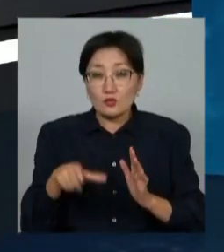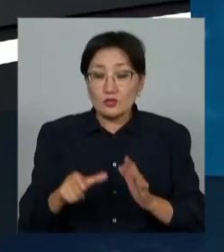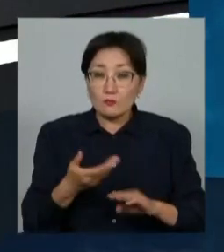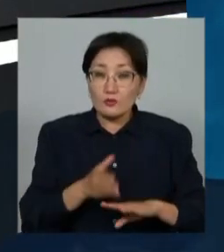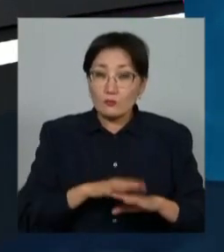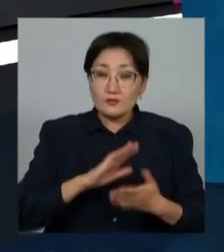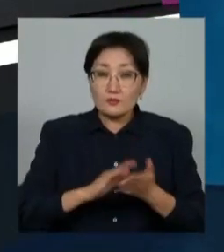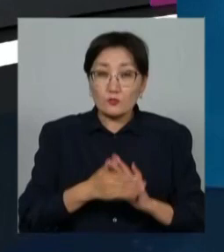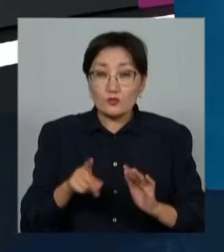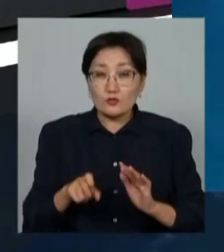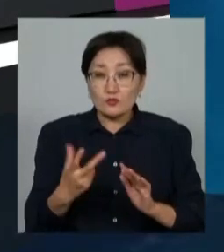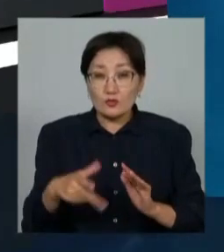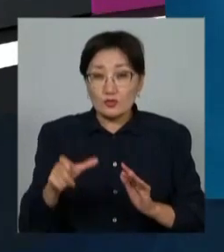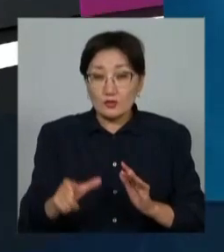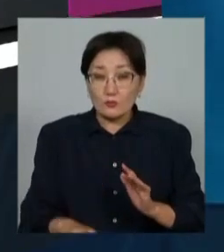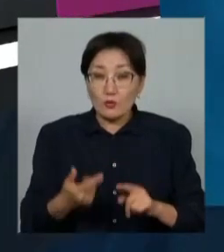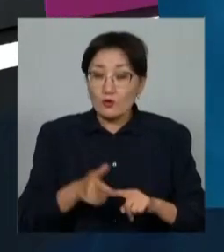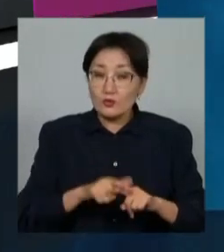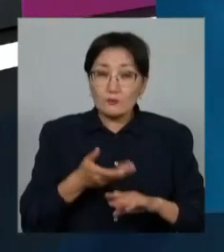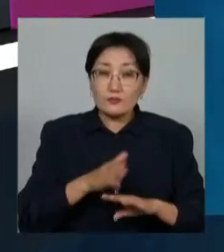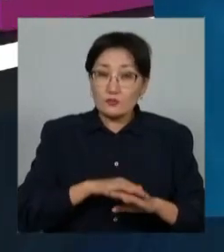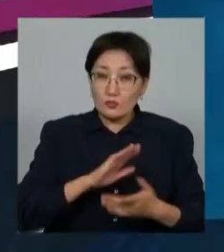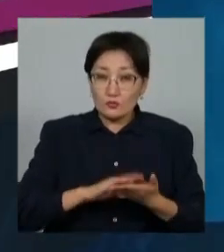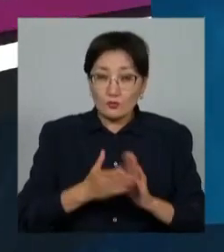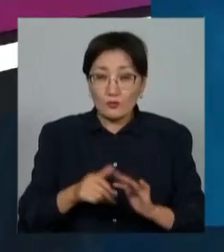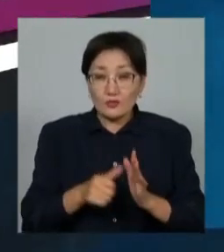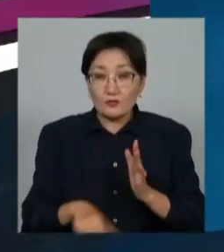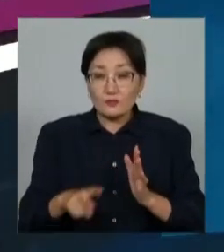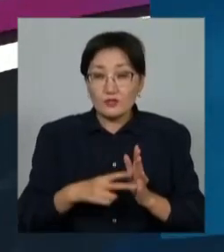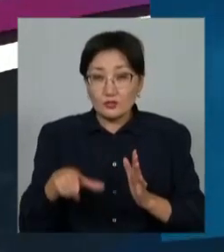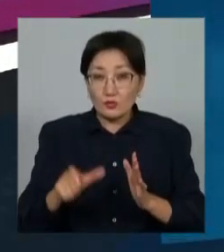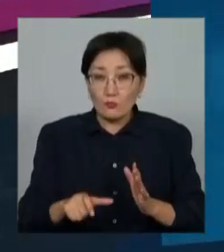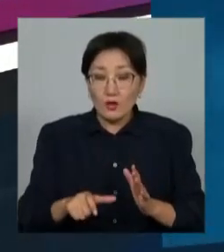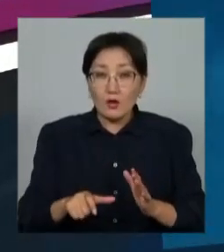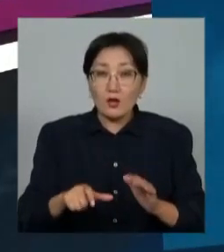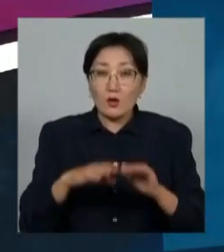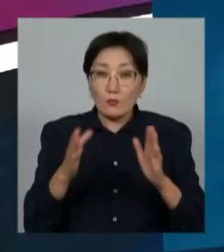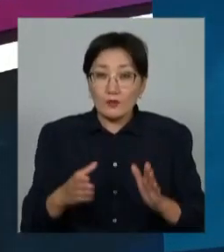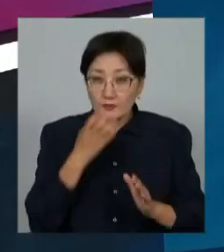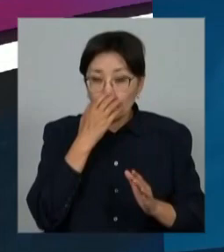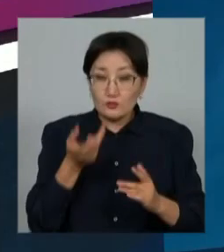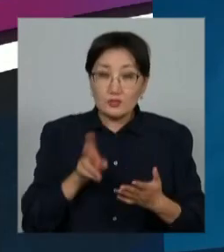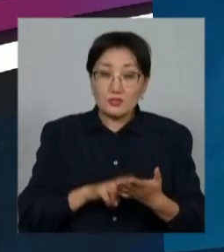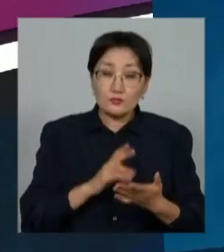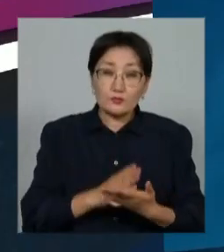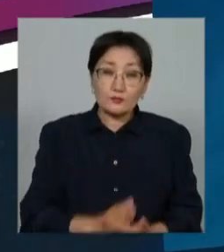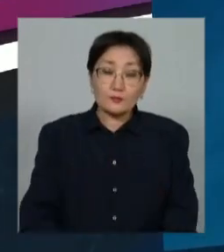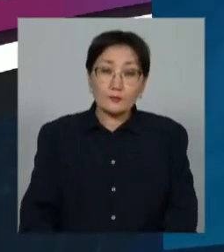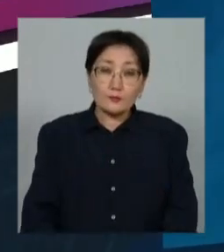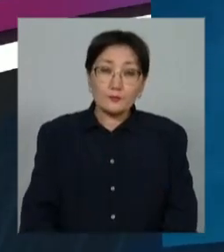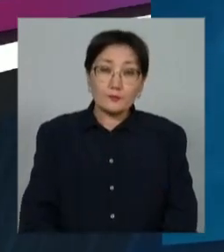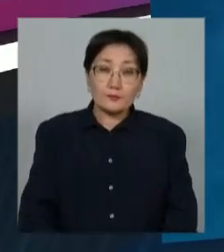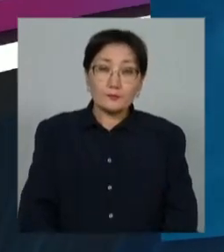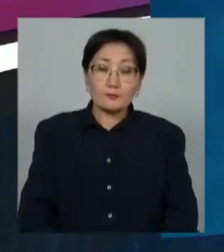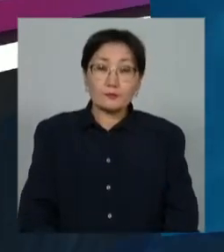ауыр болса, 103 пациенттің халі тым нашар. 67 науқас өкпені жасанды желдету аппаратына қосылған.